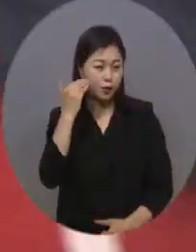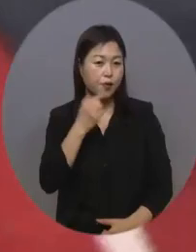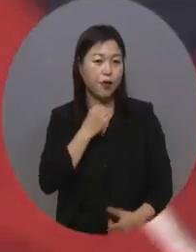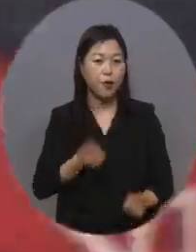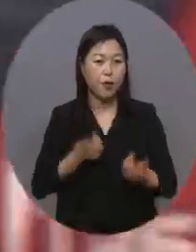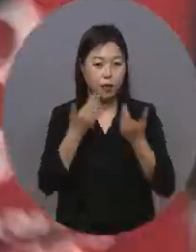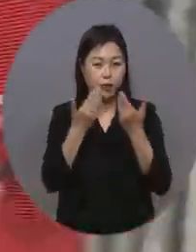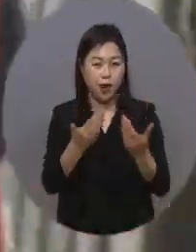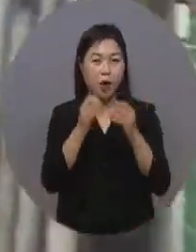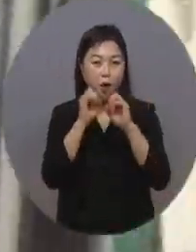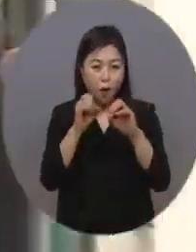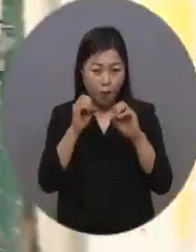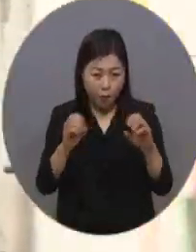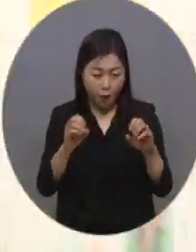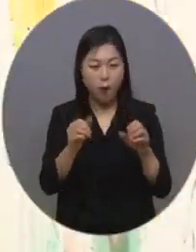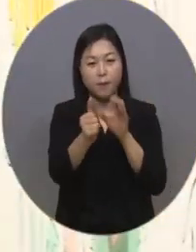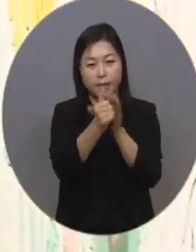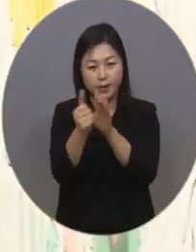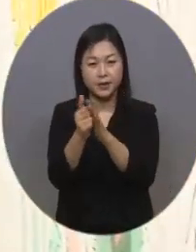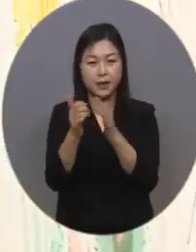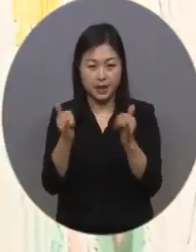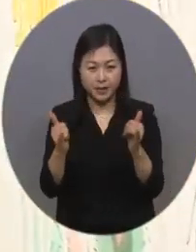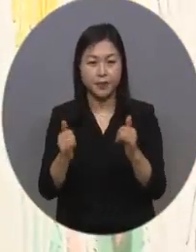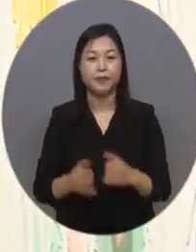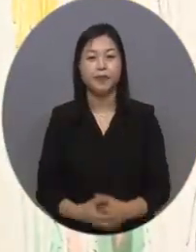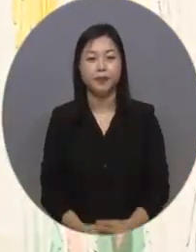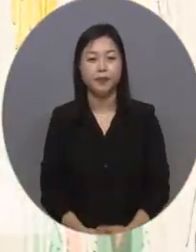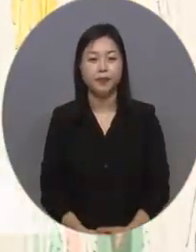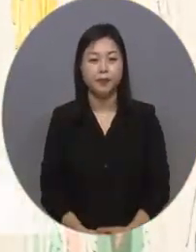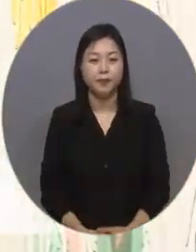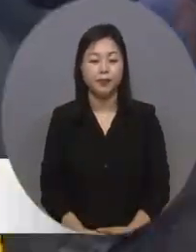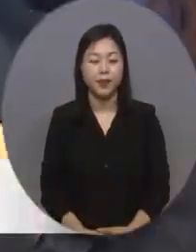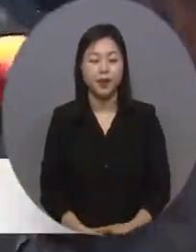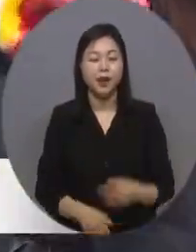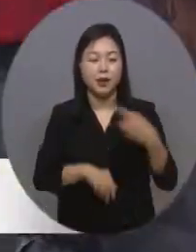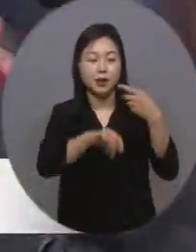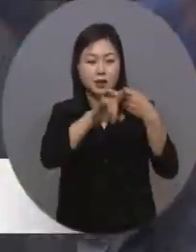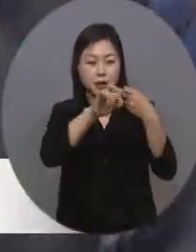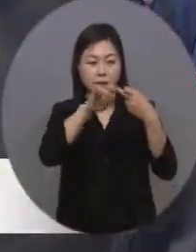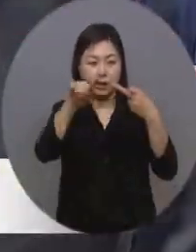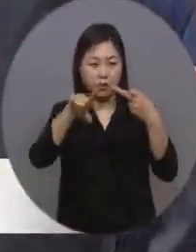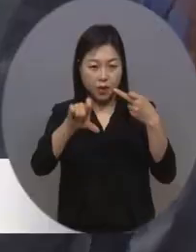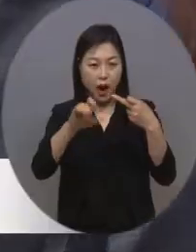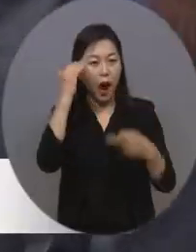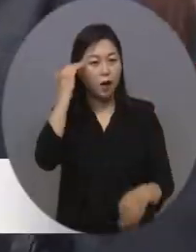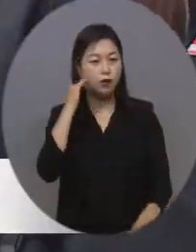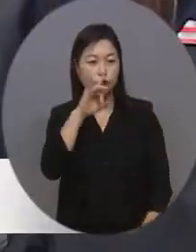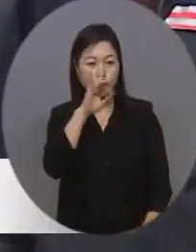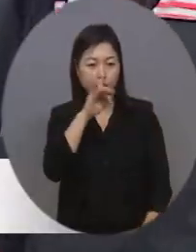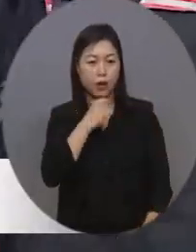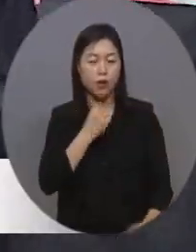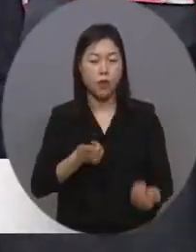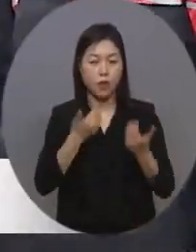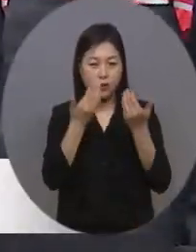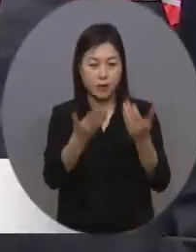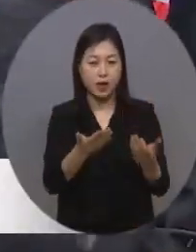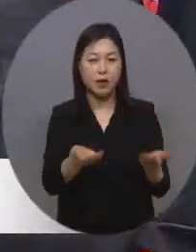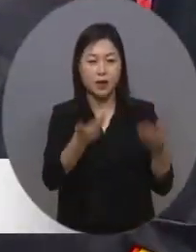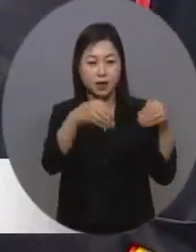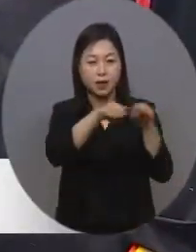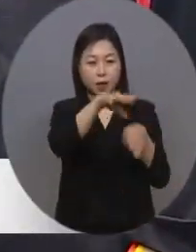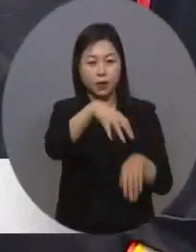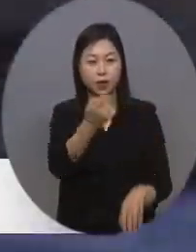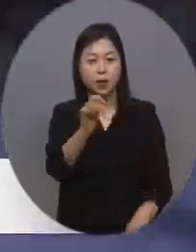자원봉사 홍보대사들이 그 주인공입니다. 지난 15일 한국중앙자원봉사센터는 서울 관악구